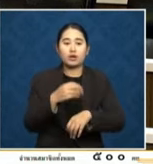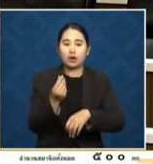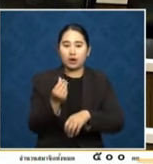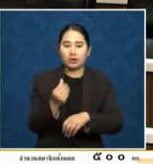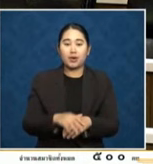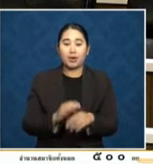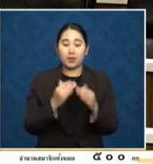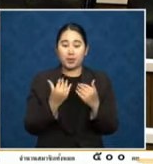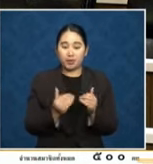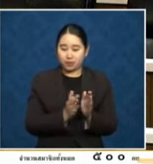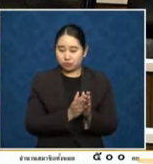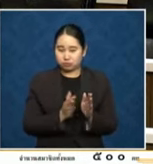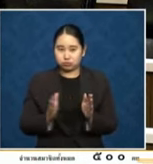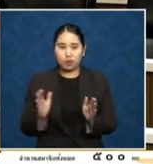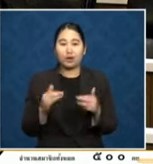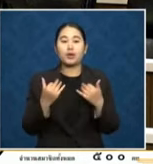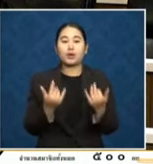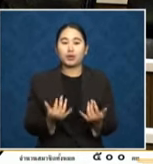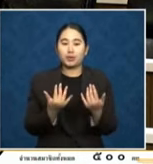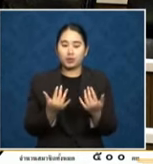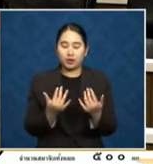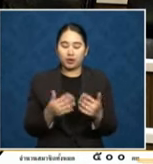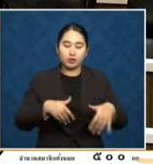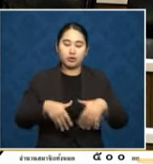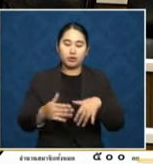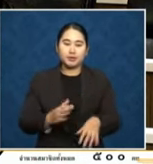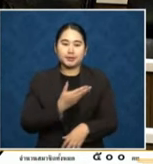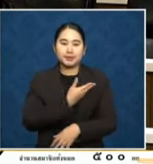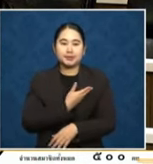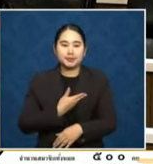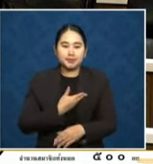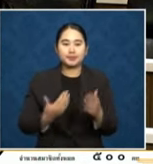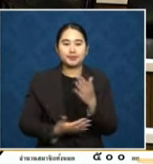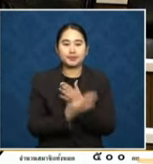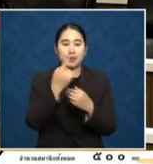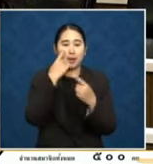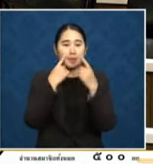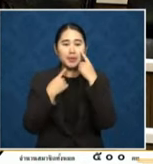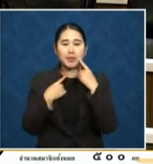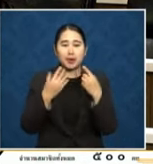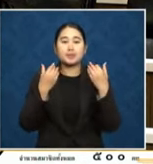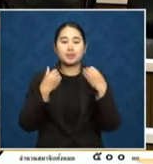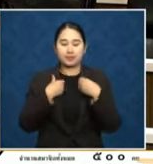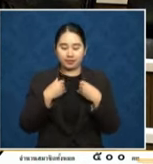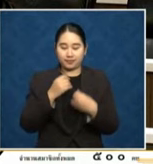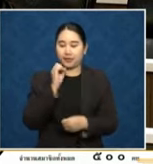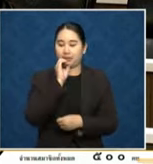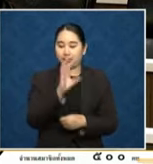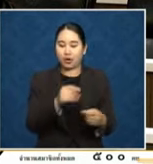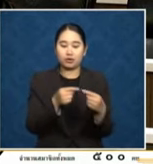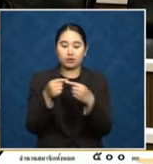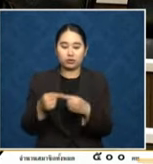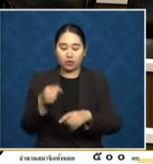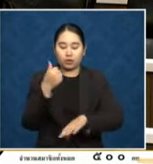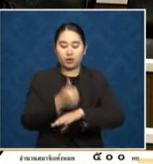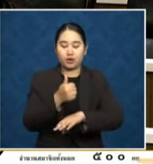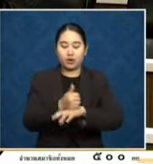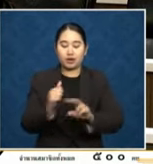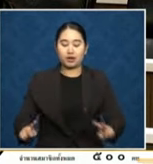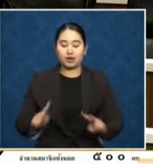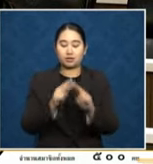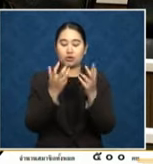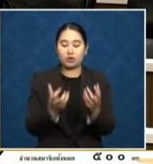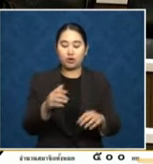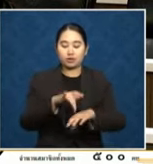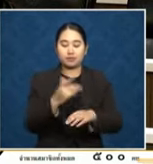ากวันแรกจนถึงวันนี้พี่น้องชาวบ้านต้องเสียสละเสียโอกาสเสียน้ำตาจึงเรียนผ่านท่านประธานไปยังรัฐมนตรีว่าการกระทรวงทรัพย